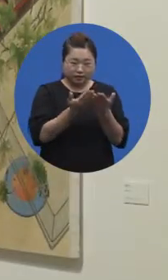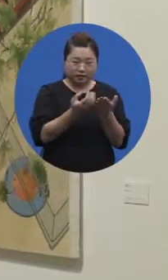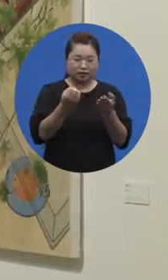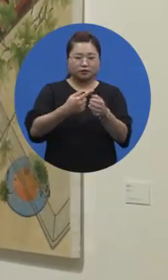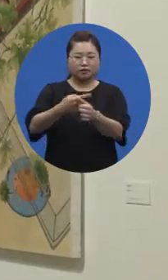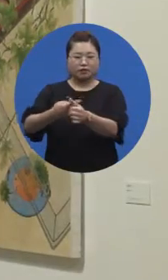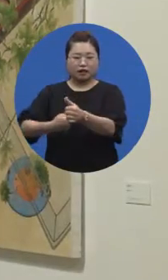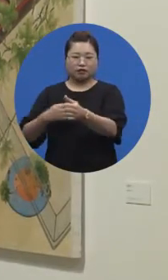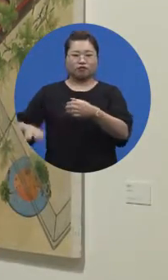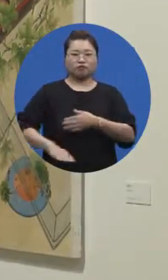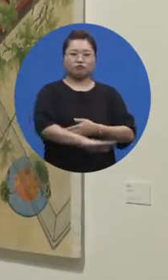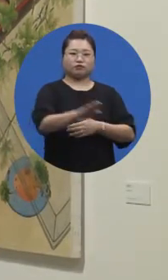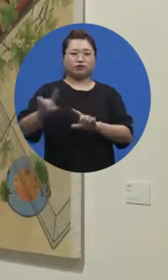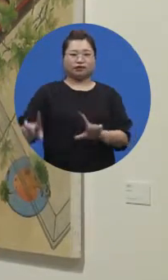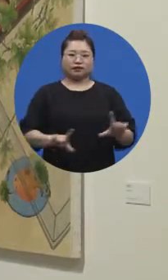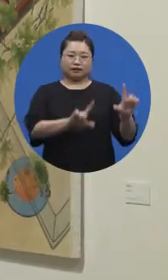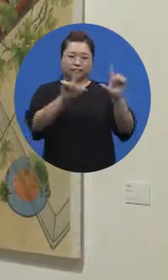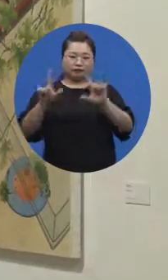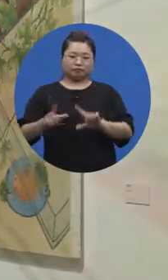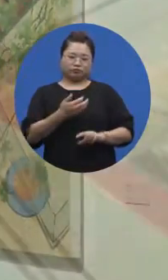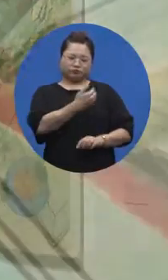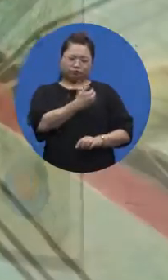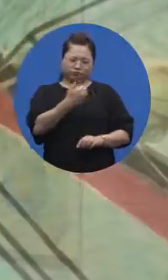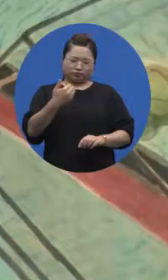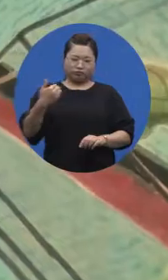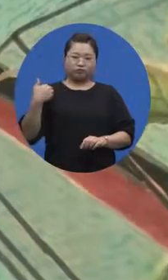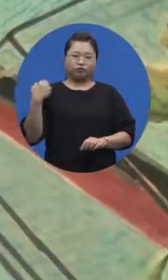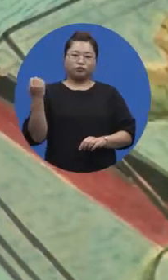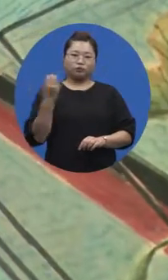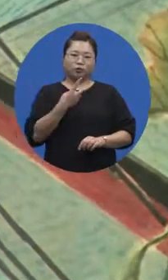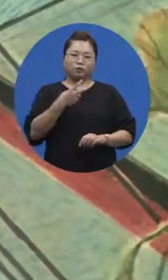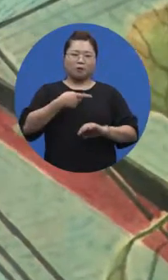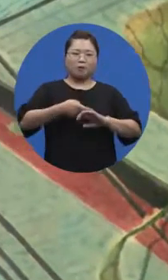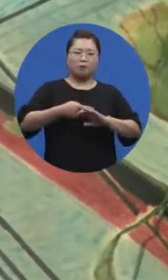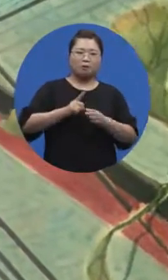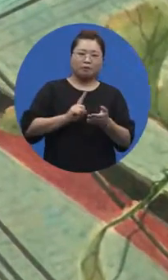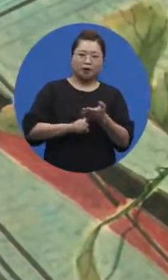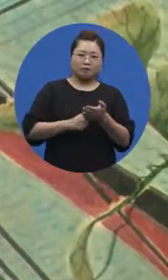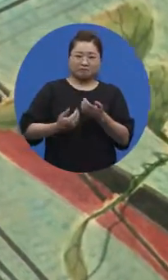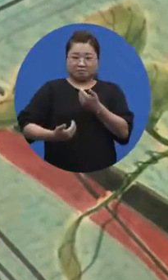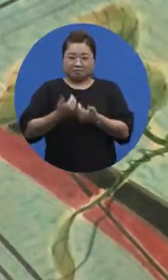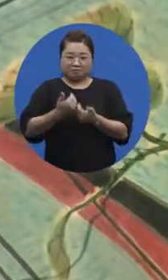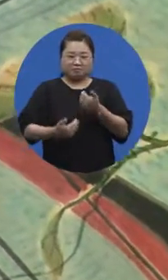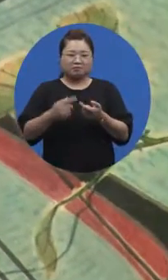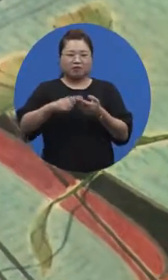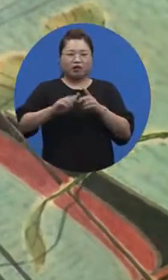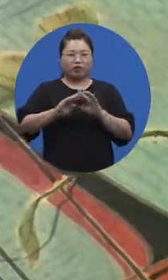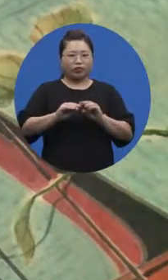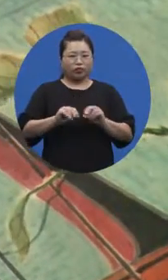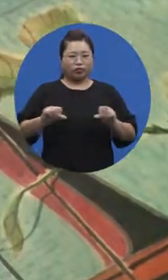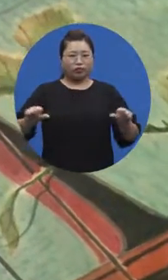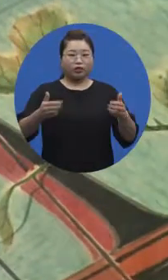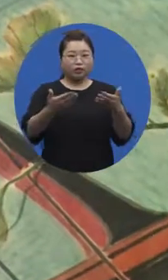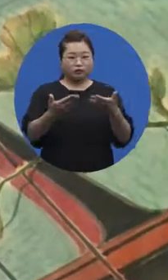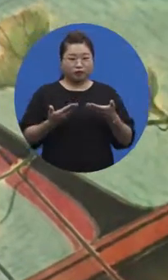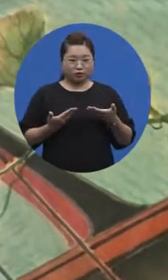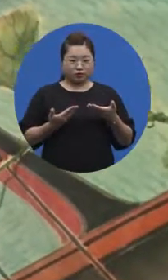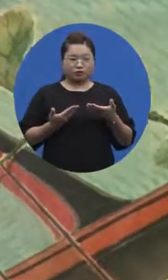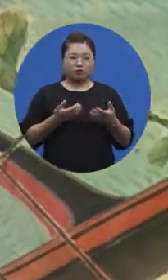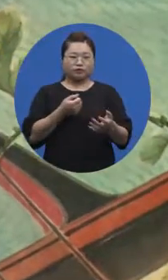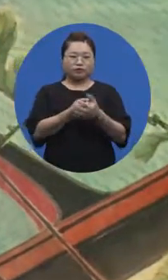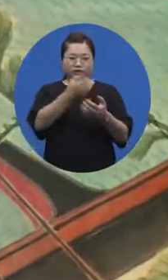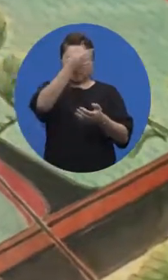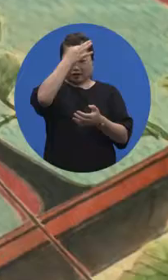풍경은 우리의 삶을 풍요롭게 하고 삭막한 마음에 비를 내리는데요. 예술